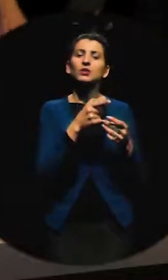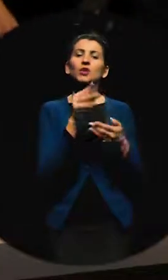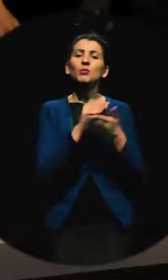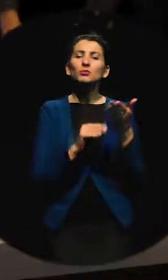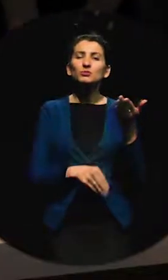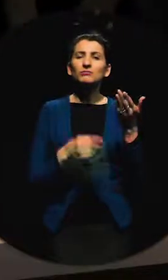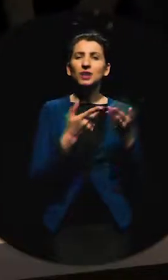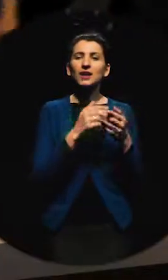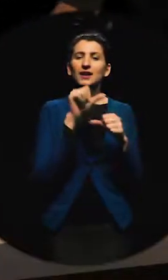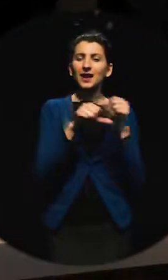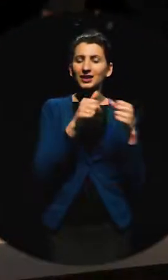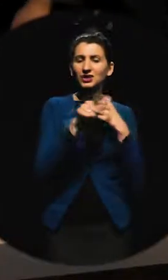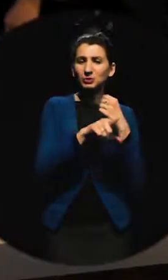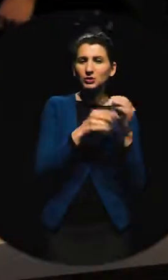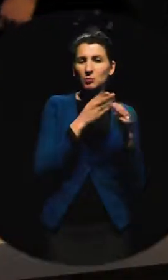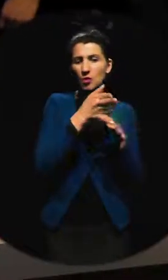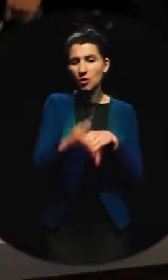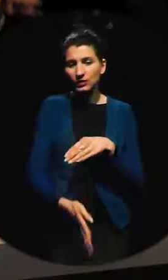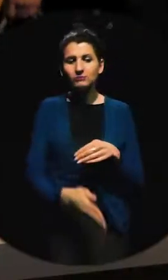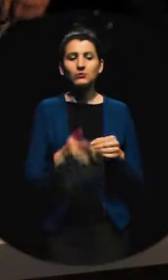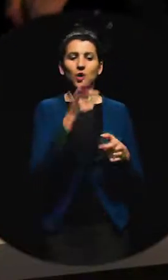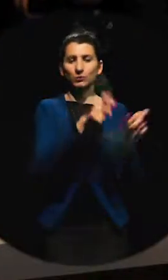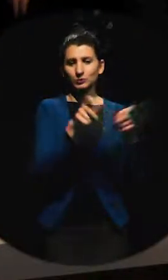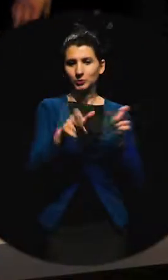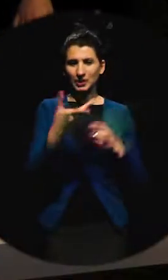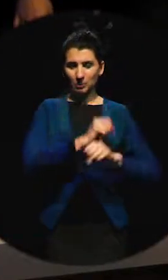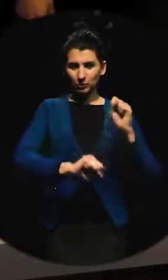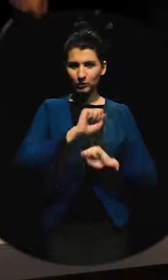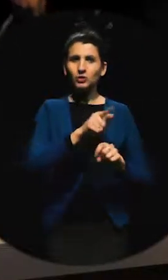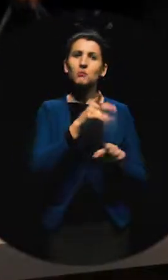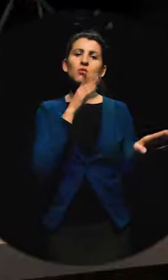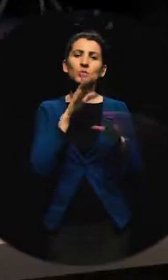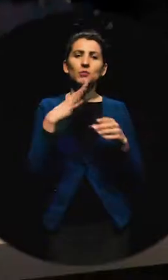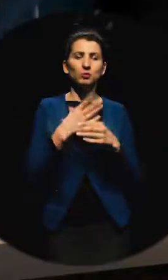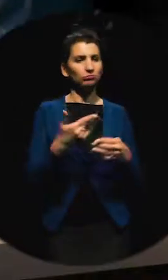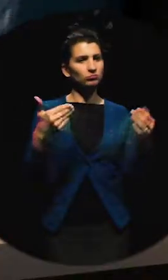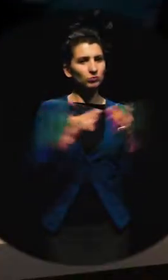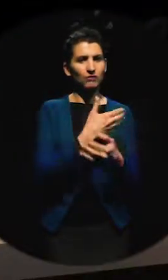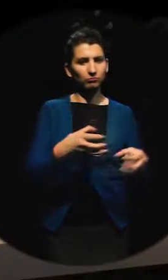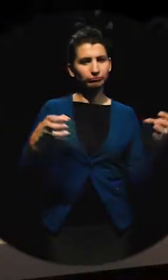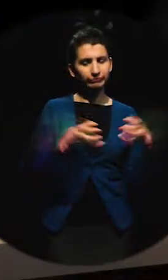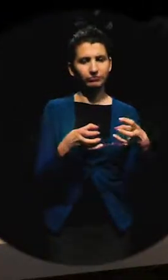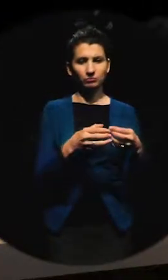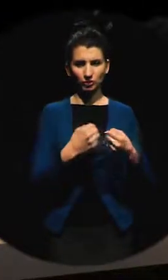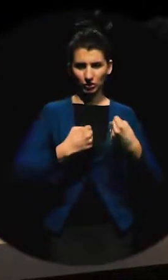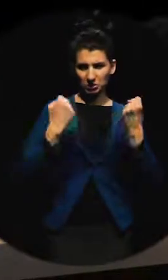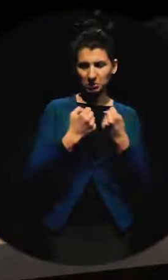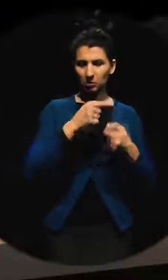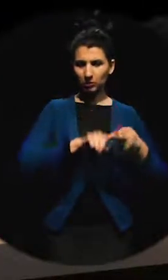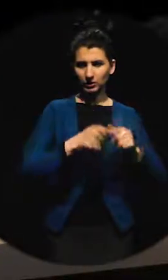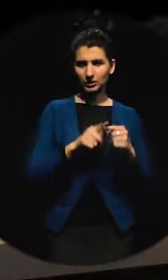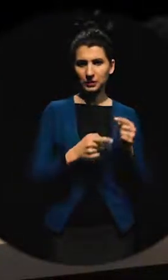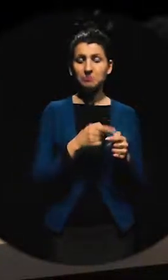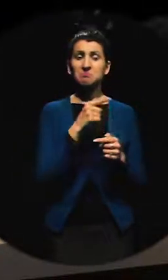później osoby z niepełnosprawnościami zaczęły stanowić nową, zwartą siłę polityczną. Badacz pokazuje ten proces